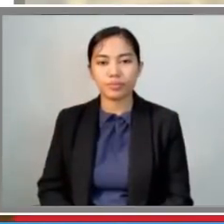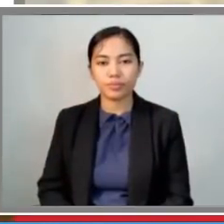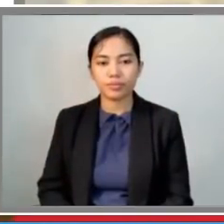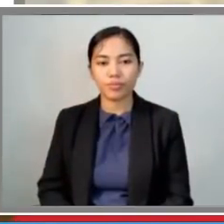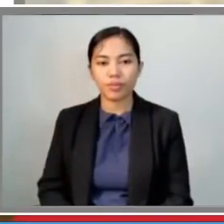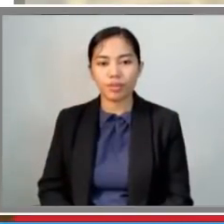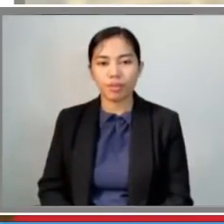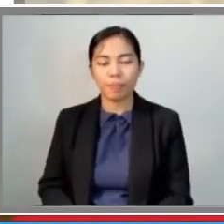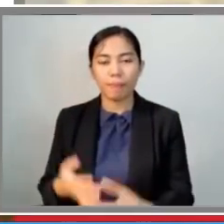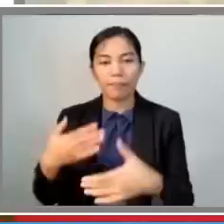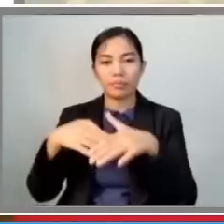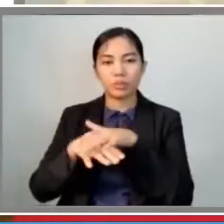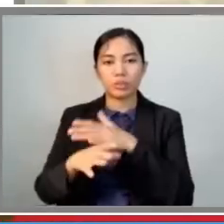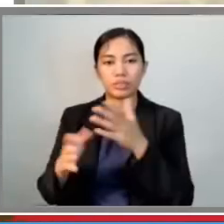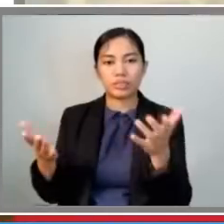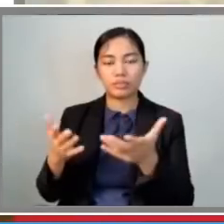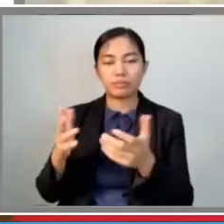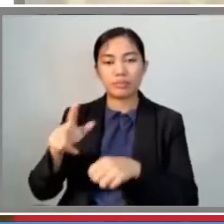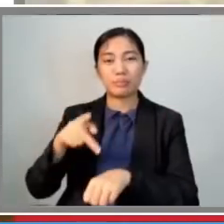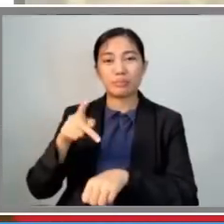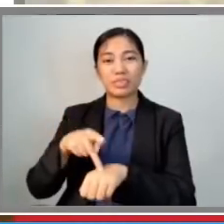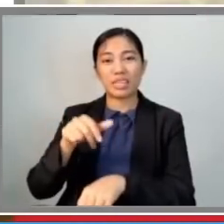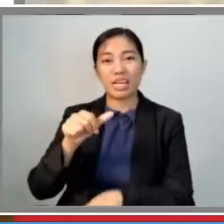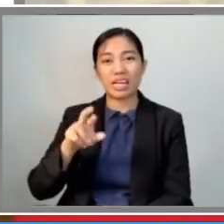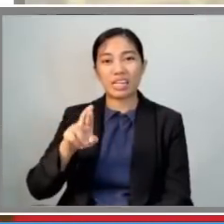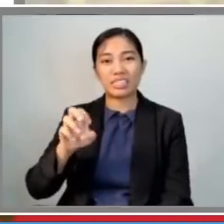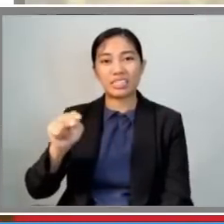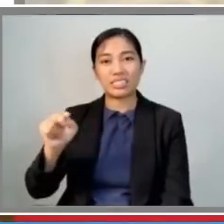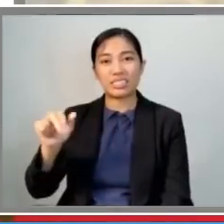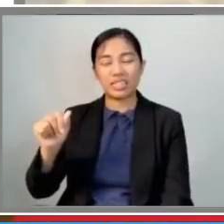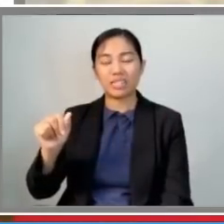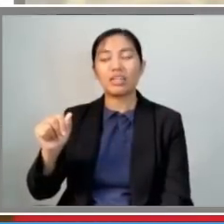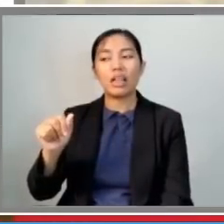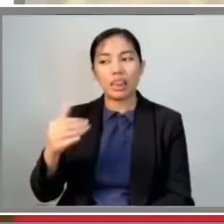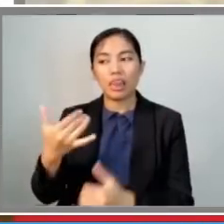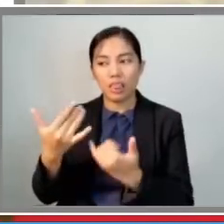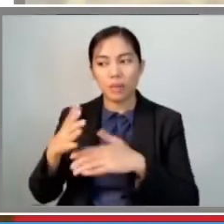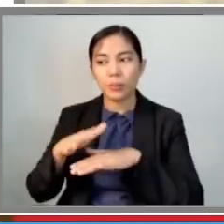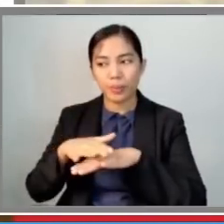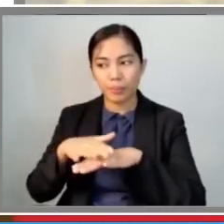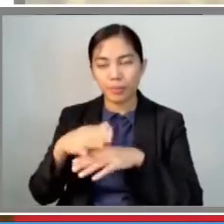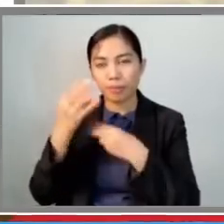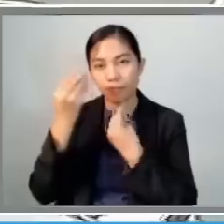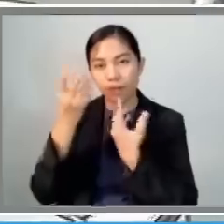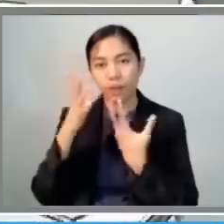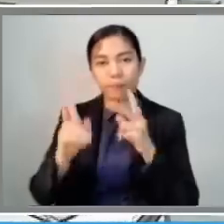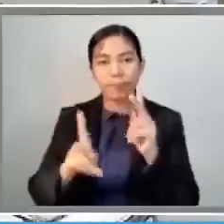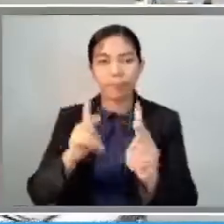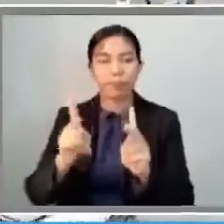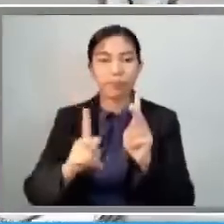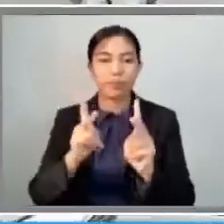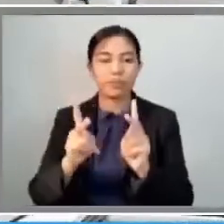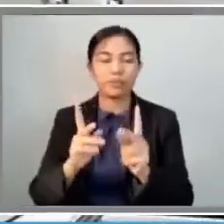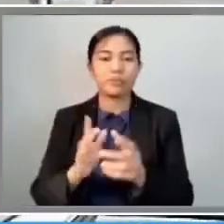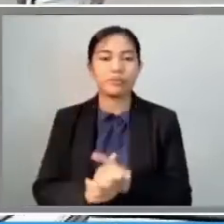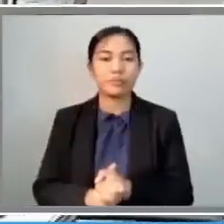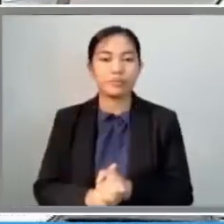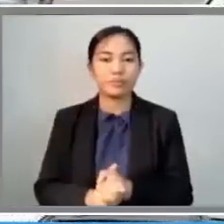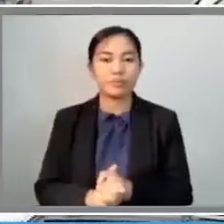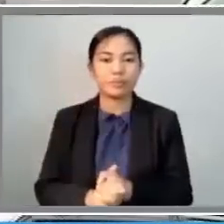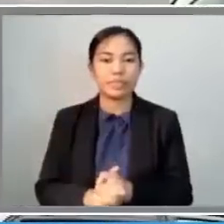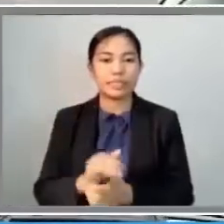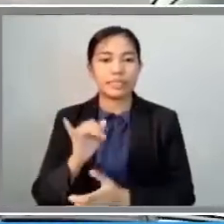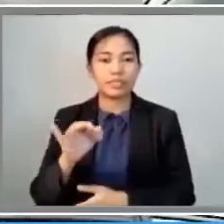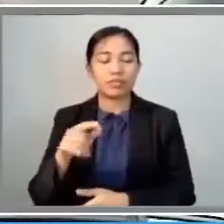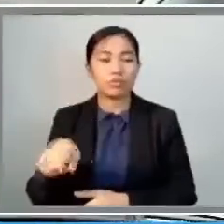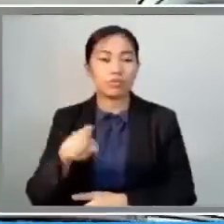dito sa Philippine Arina kaya po pinapayuhan natin yung ating mga kababayan na ah Yun pong m babyahe na hindi naman